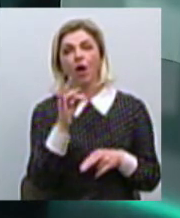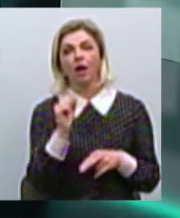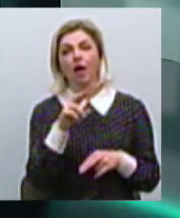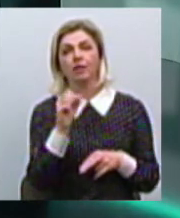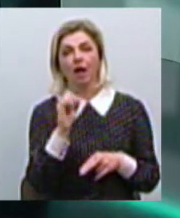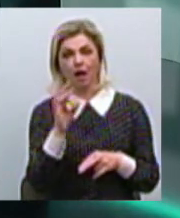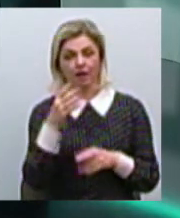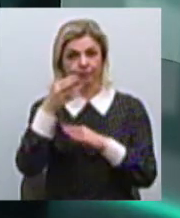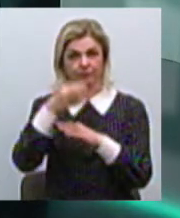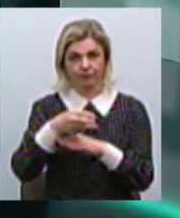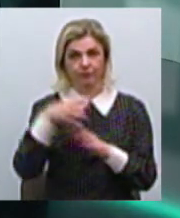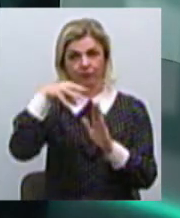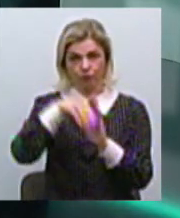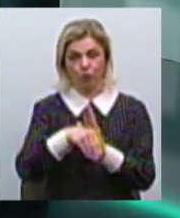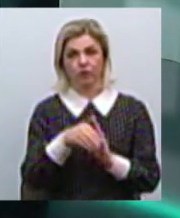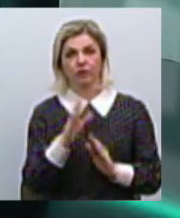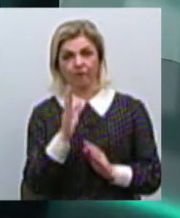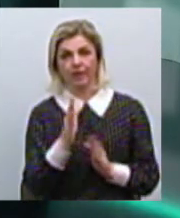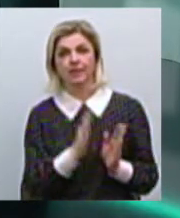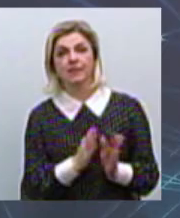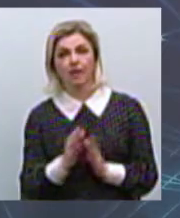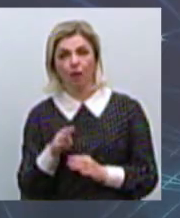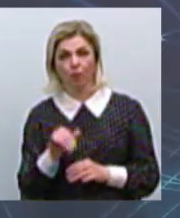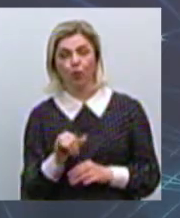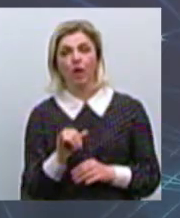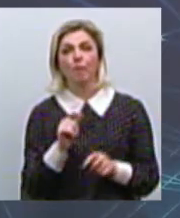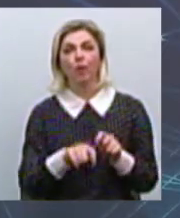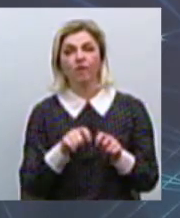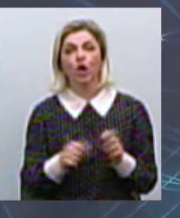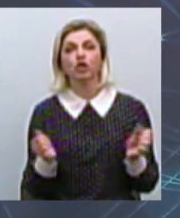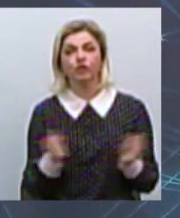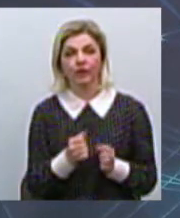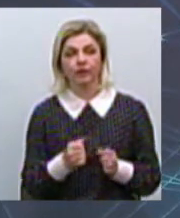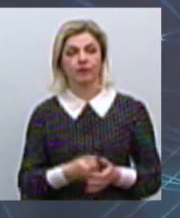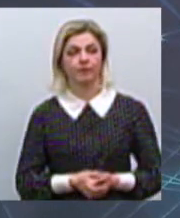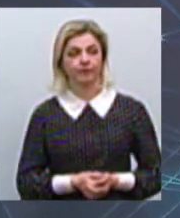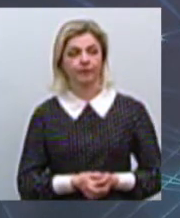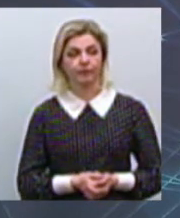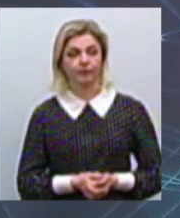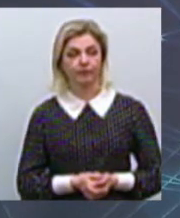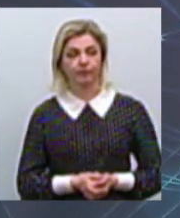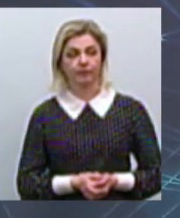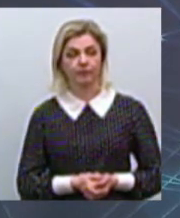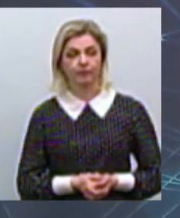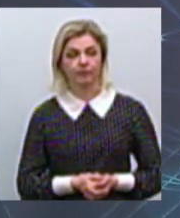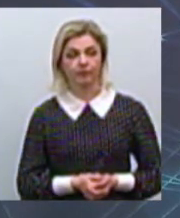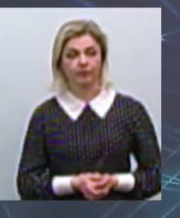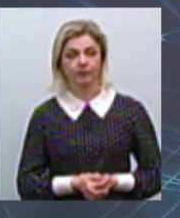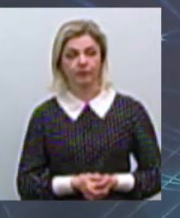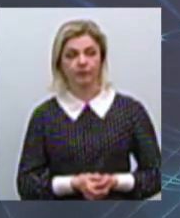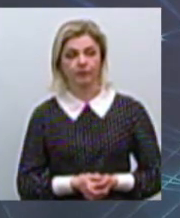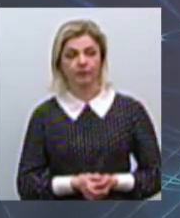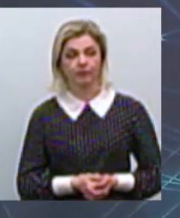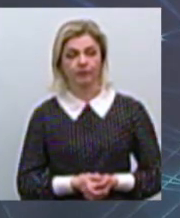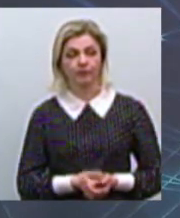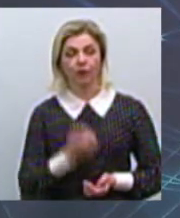одна інша система, іншим чином вимірює швидкість. І таким чином, коли